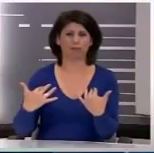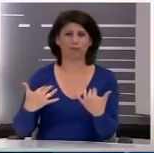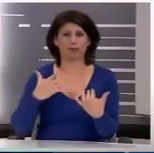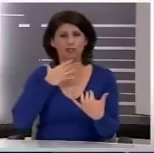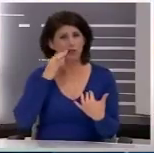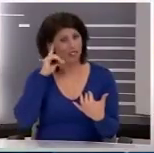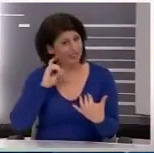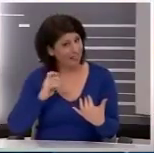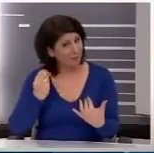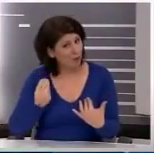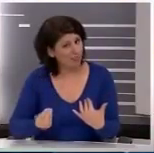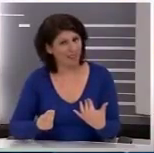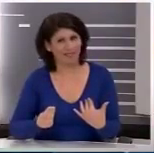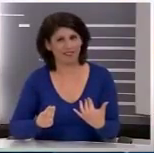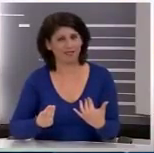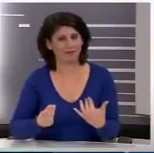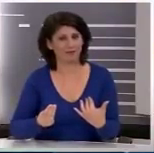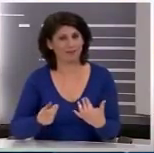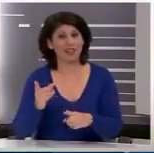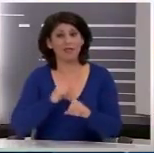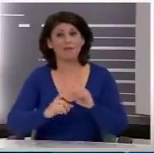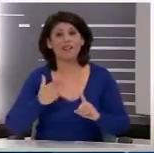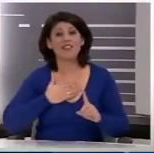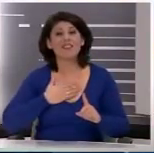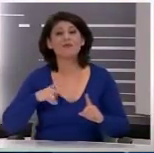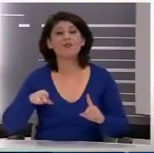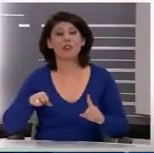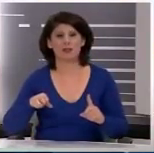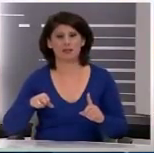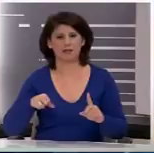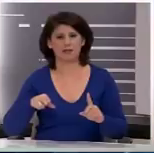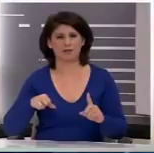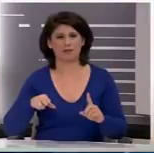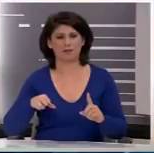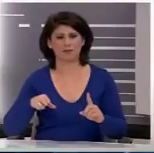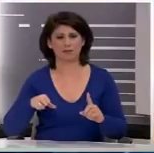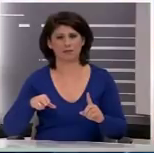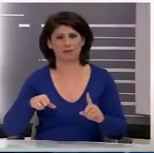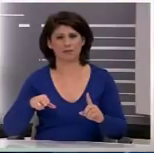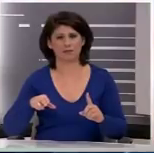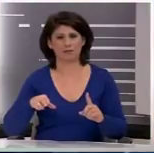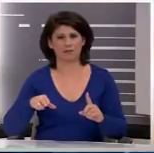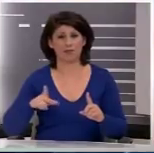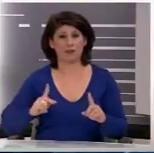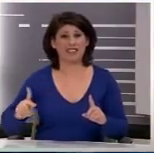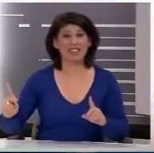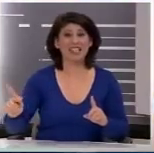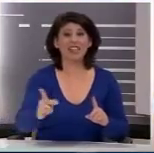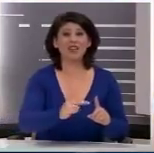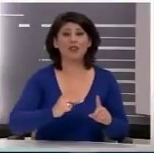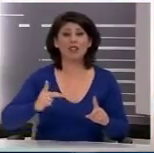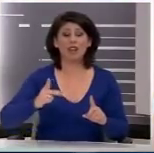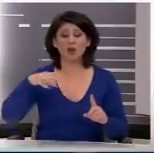Γιατί ξέρουν πολύ καλά ποια είναι η δική μου σχέση με την ευρύτερη κοινωνία στον χώρο